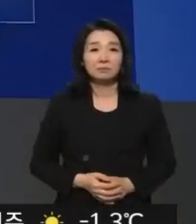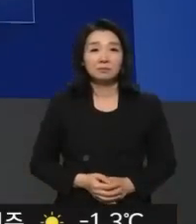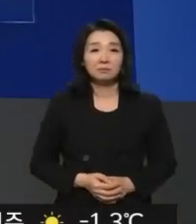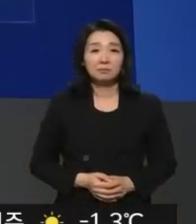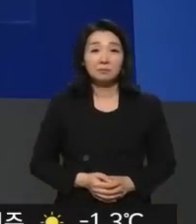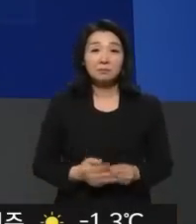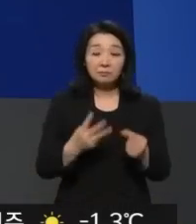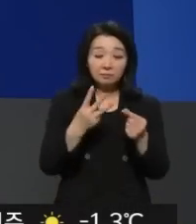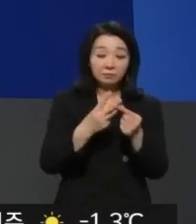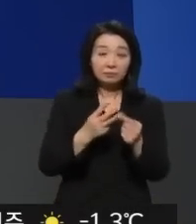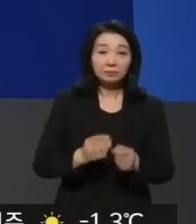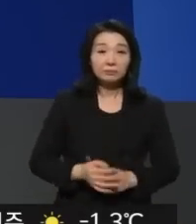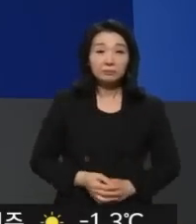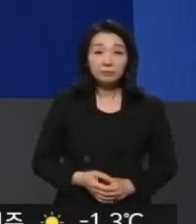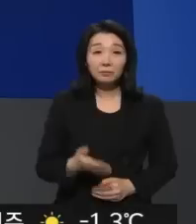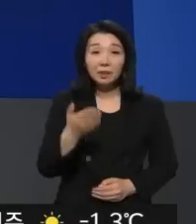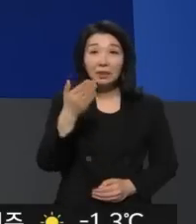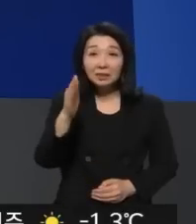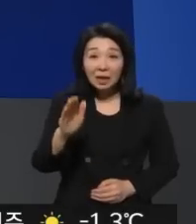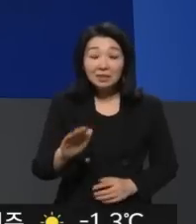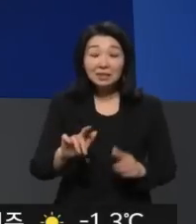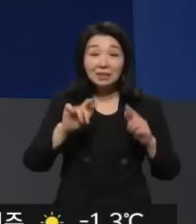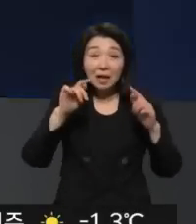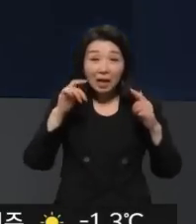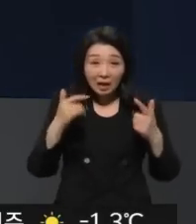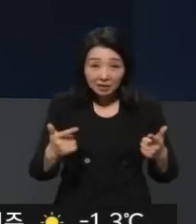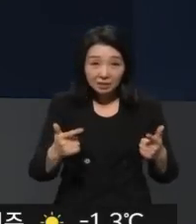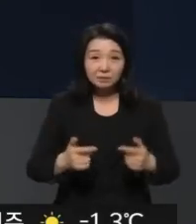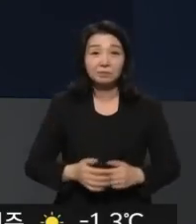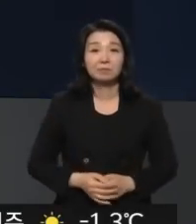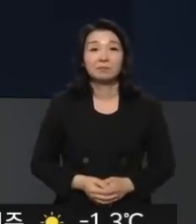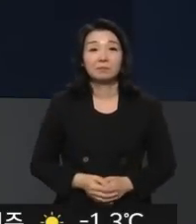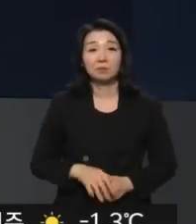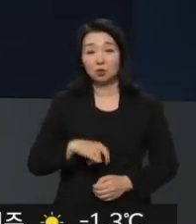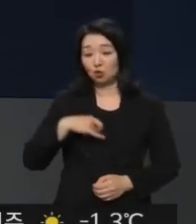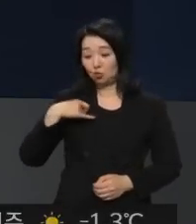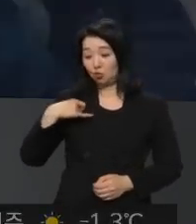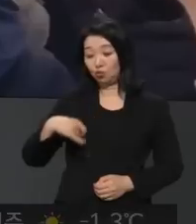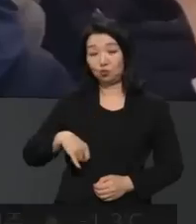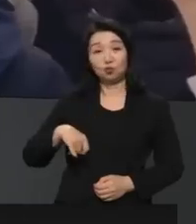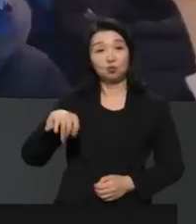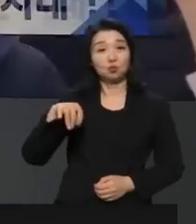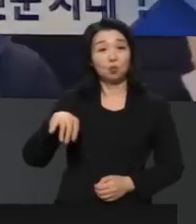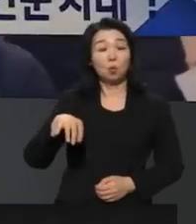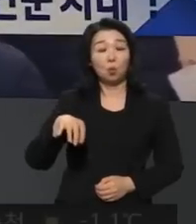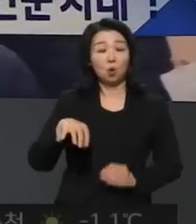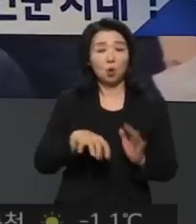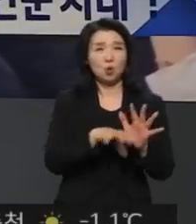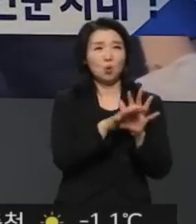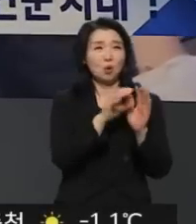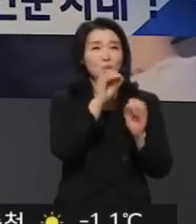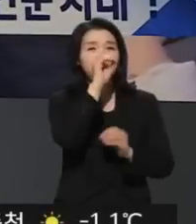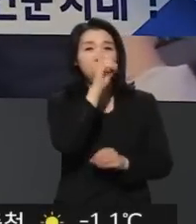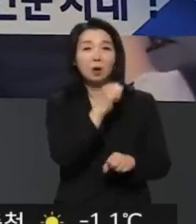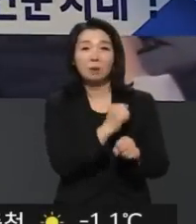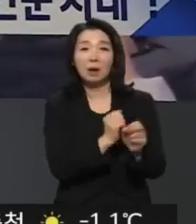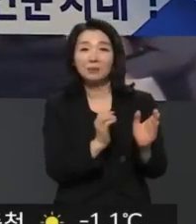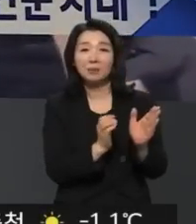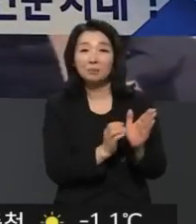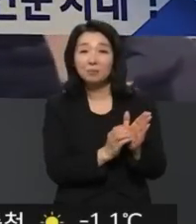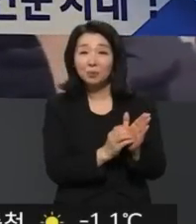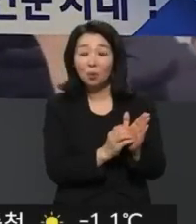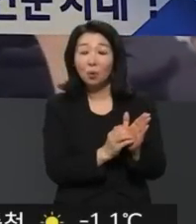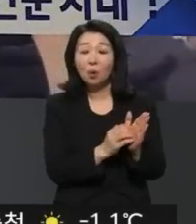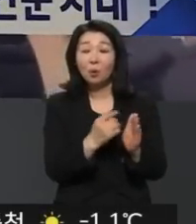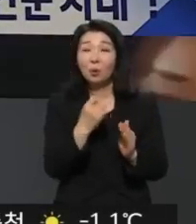네, 세 번째 픽은 당신이 아니라서입니다. 중국에서 이 제로 코로나 정책에 반발하며 확산되고 있는